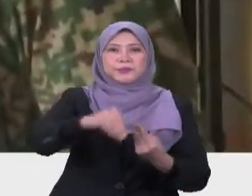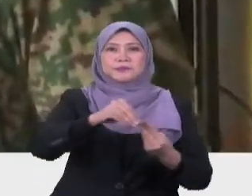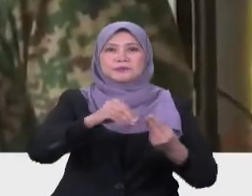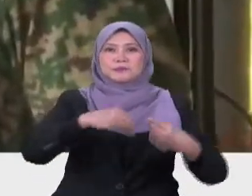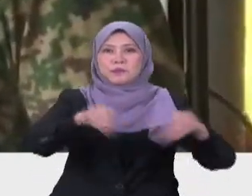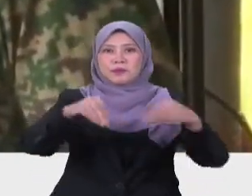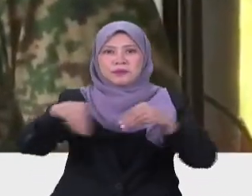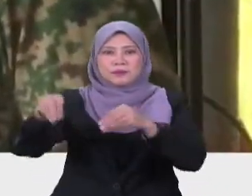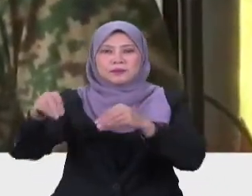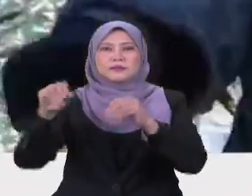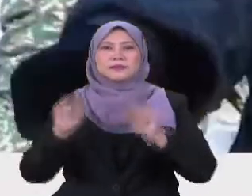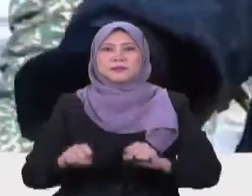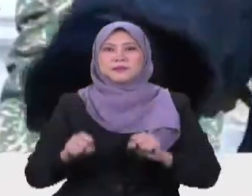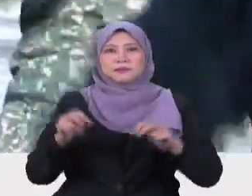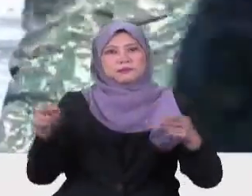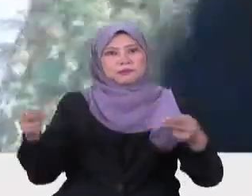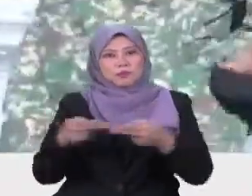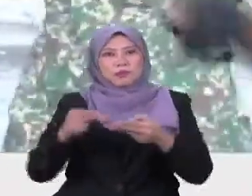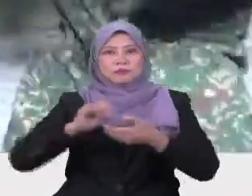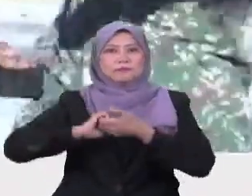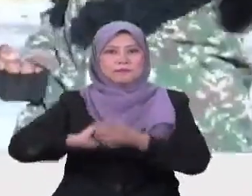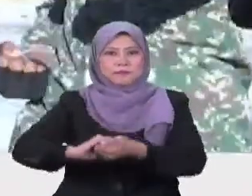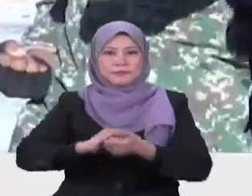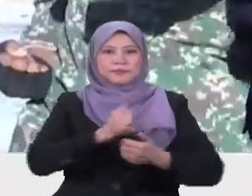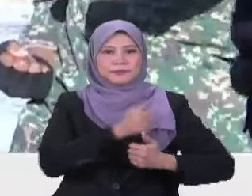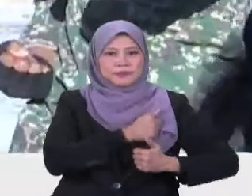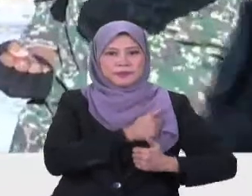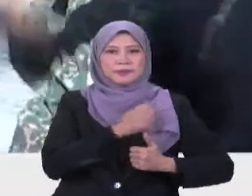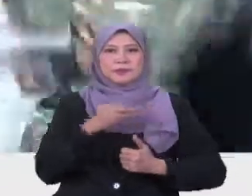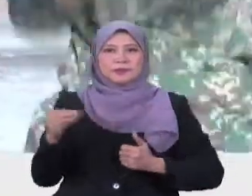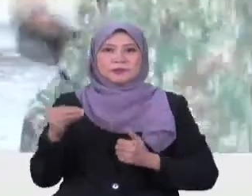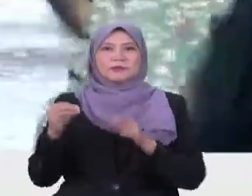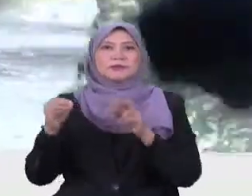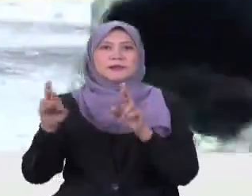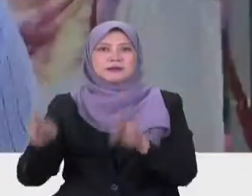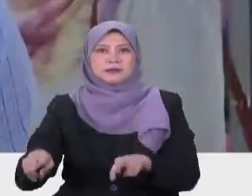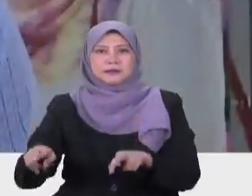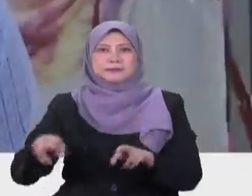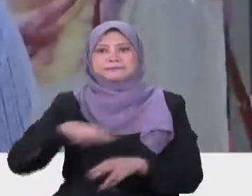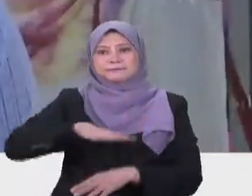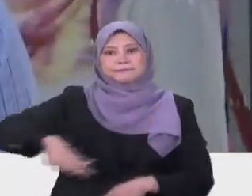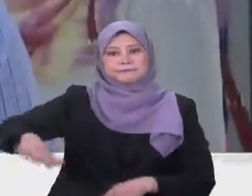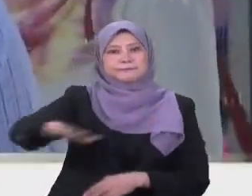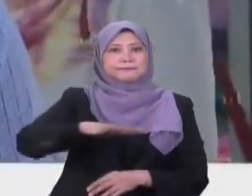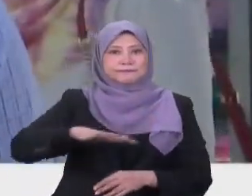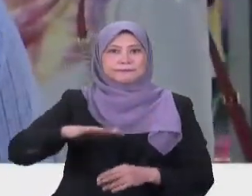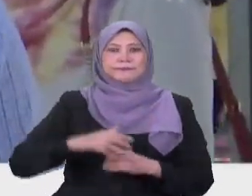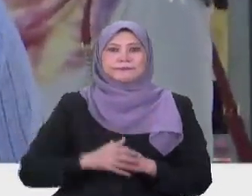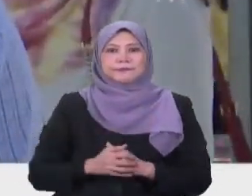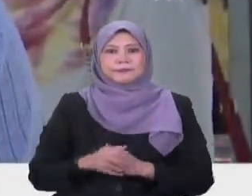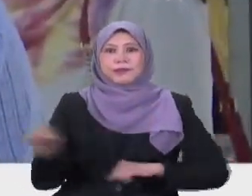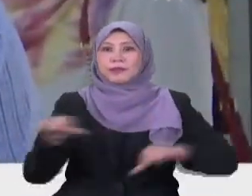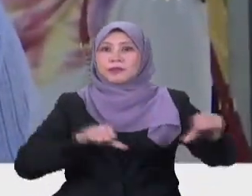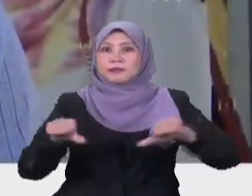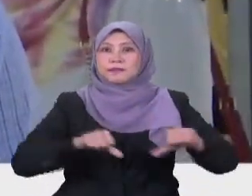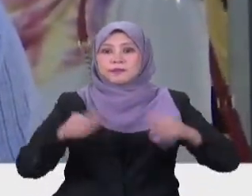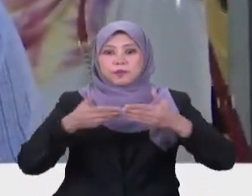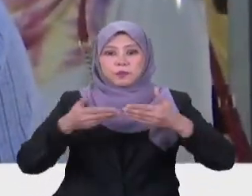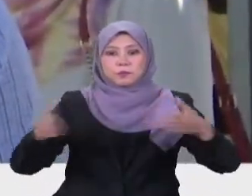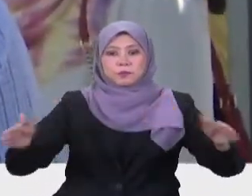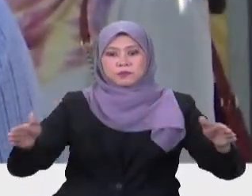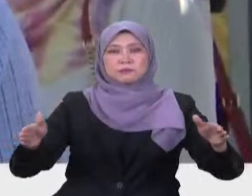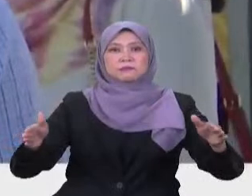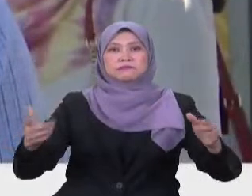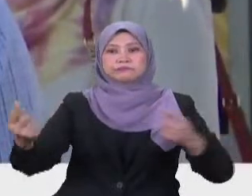juga dapat mengeratkan silaturahim antara angkatan tentara dengan warga setempat activity ini yang dibuka kepada umum nih